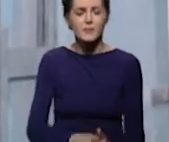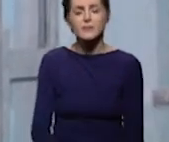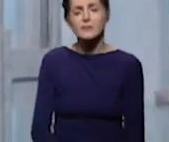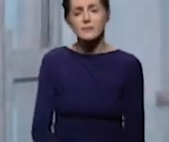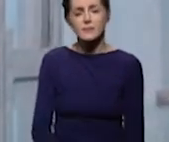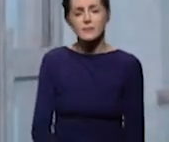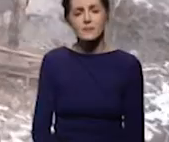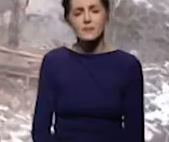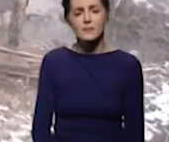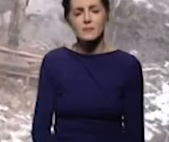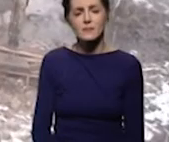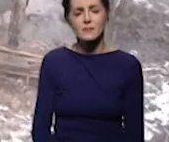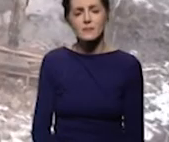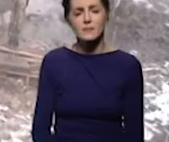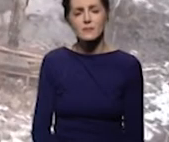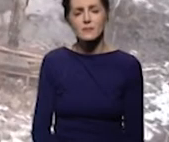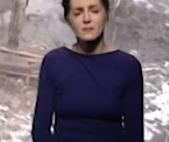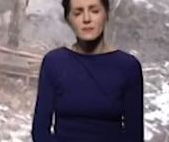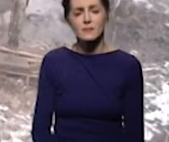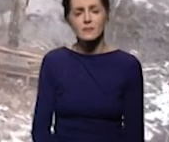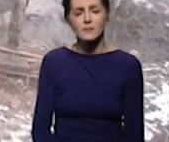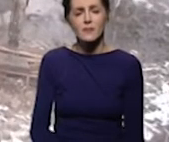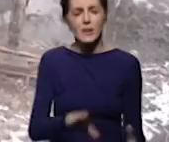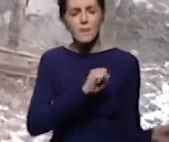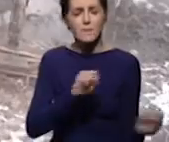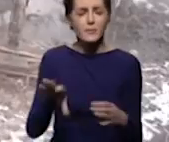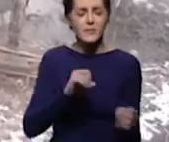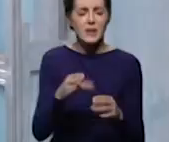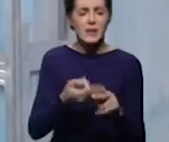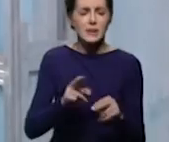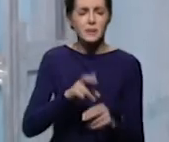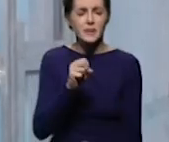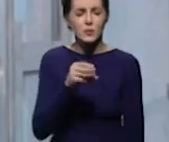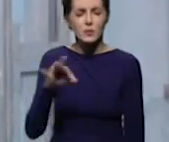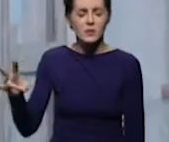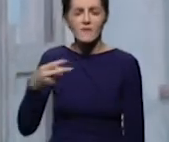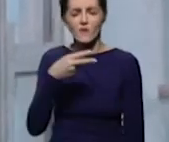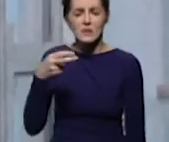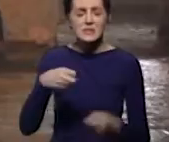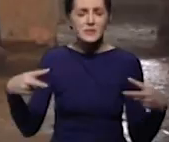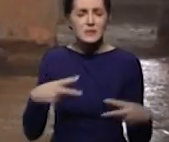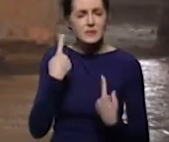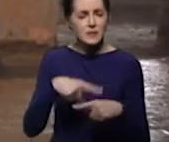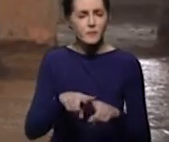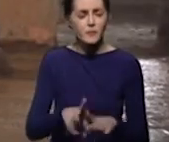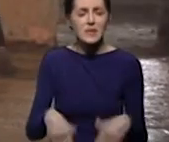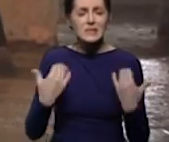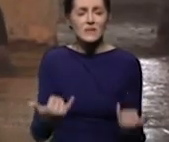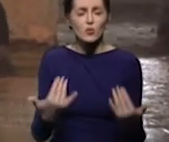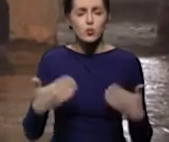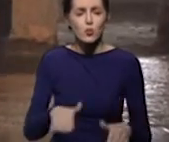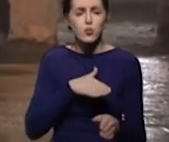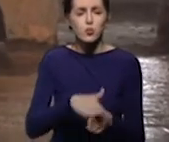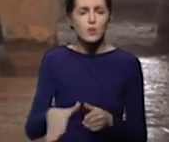як бетон подається зараз з машини на другий етаж спеціальною технікою. На сьогодні вже